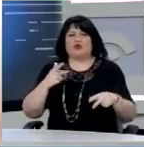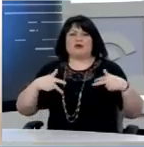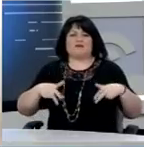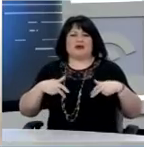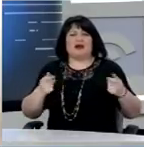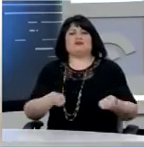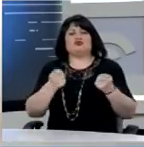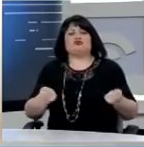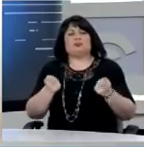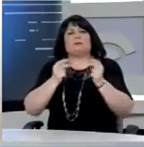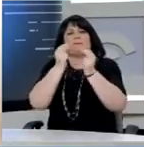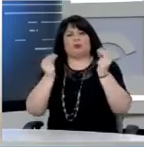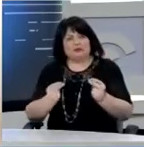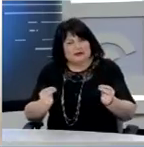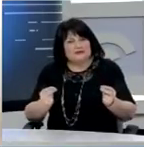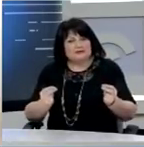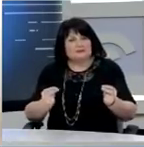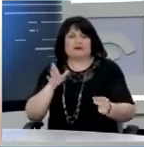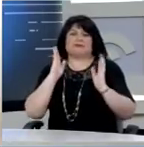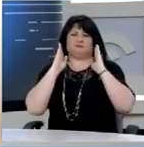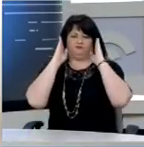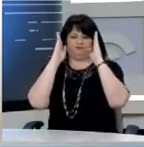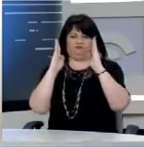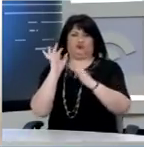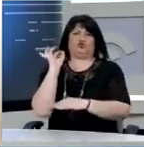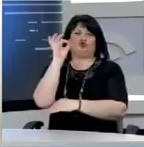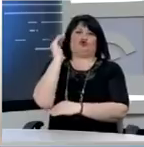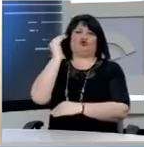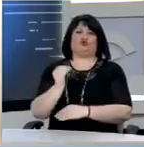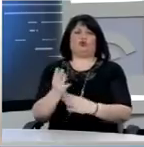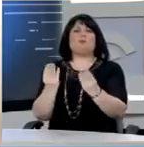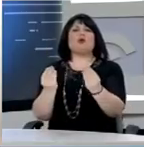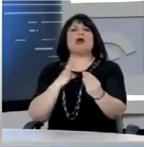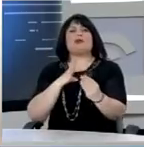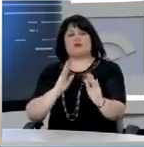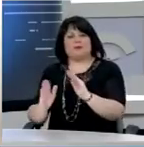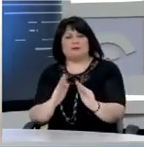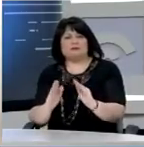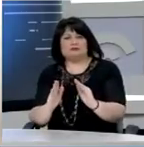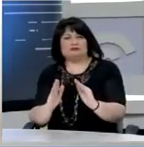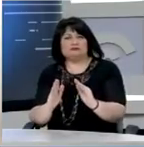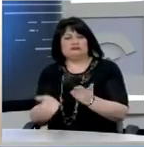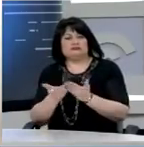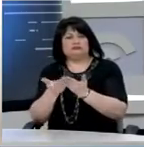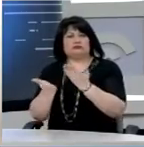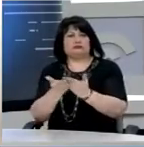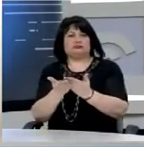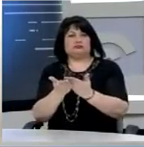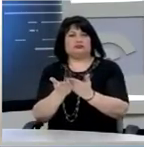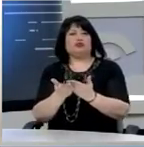αξιοποιεί αποτελεσματικά και στοχευμένα υπέρ των πολλών τον διαθέσιμο δημοσιονομικό